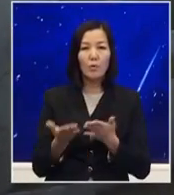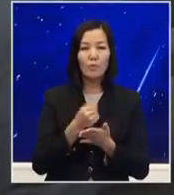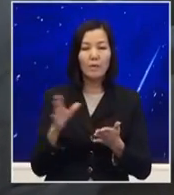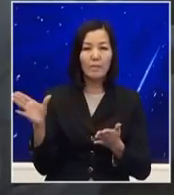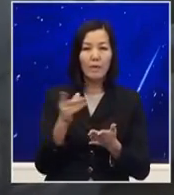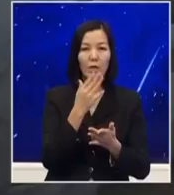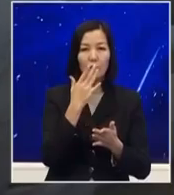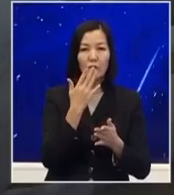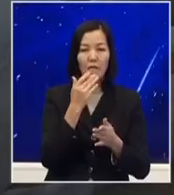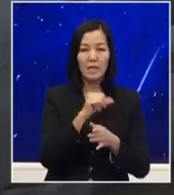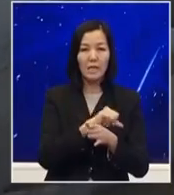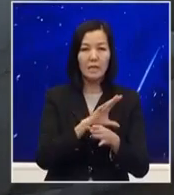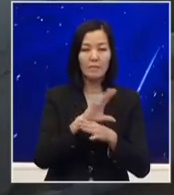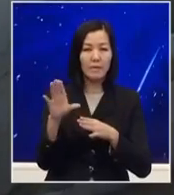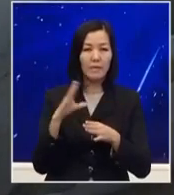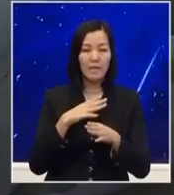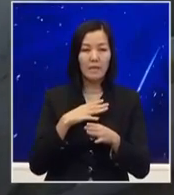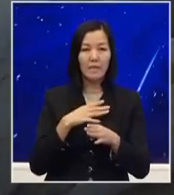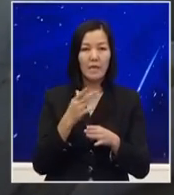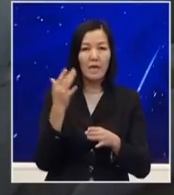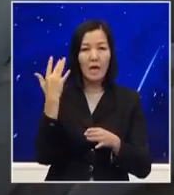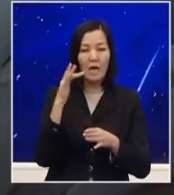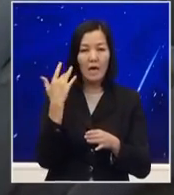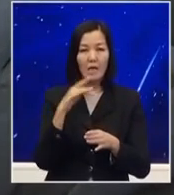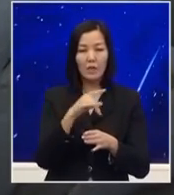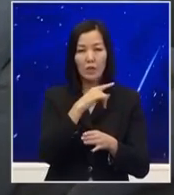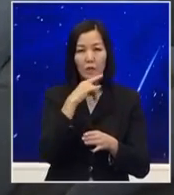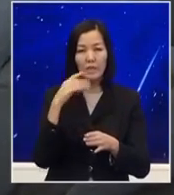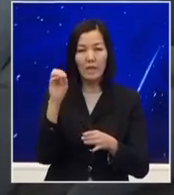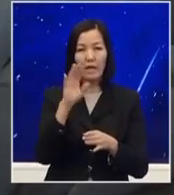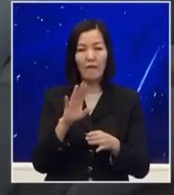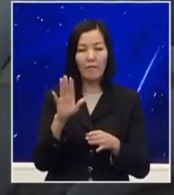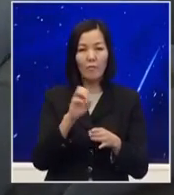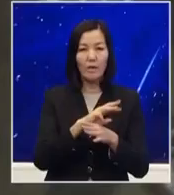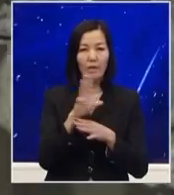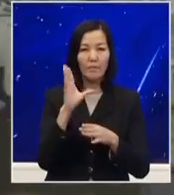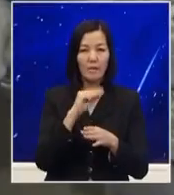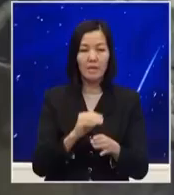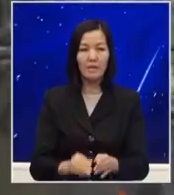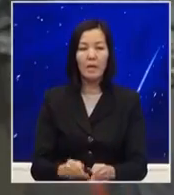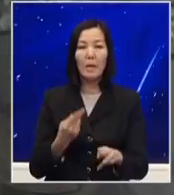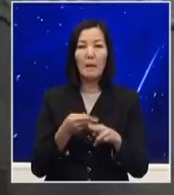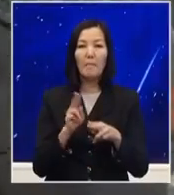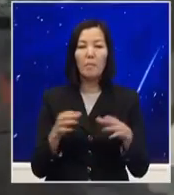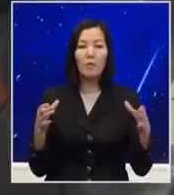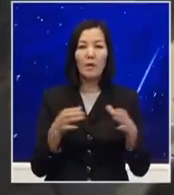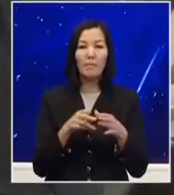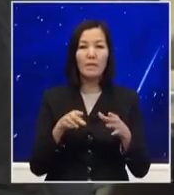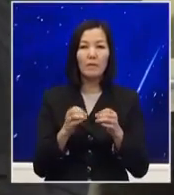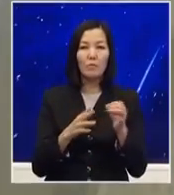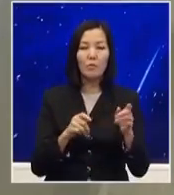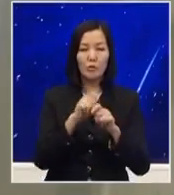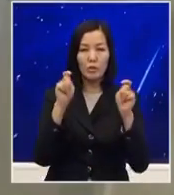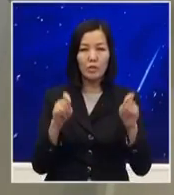барлығы шетелге экспортталады, яғни ақш, ресей, европаны қамтамасыз етеді. Бұл компания 2010 жылы